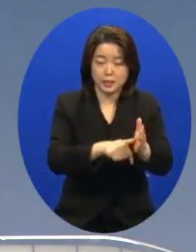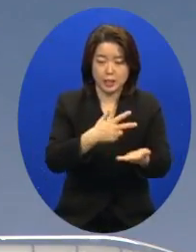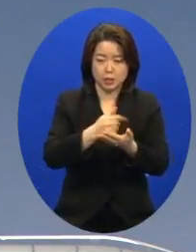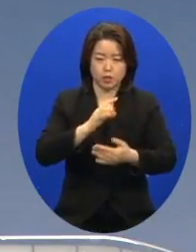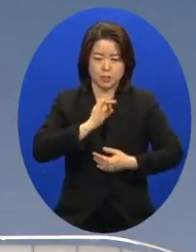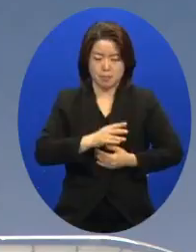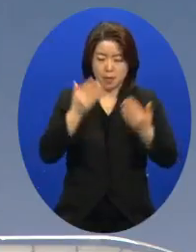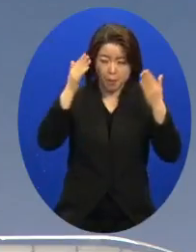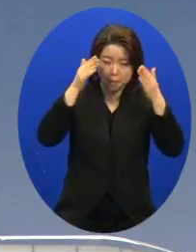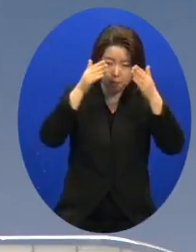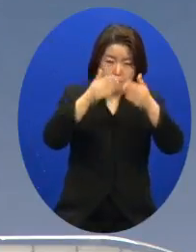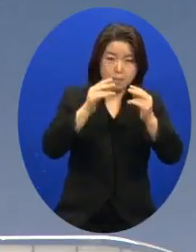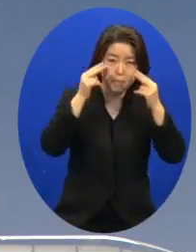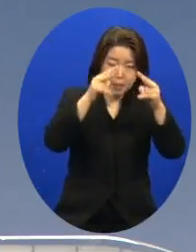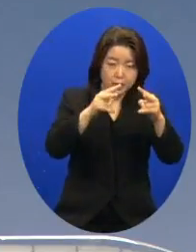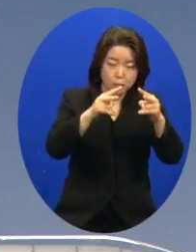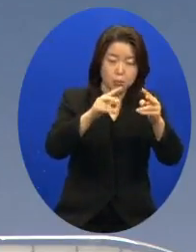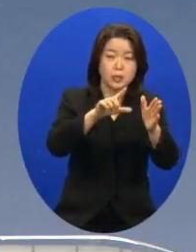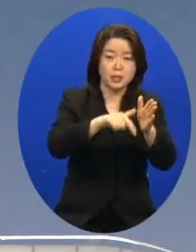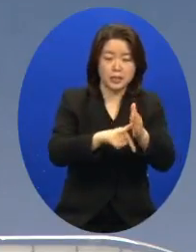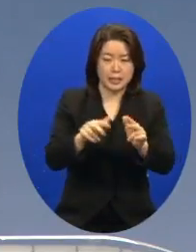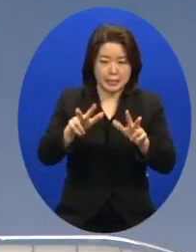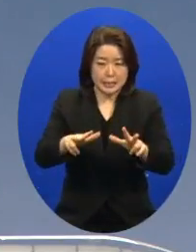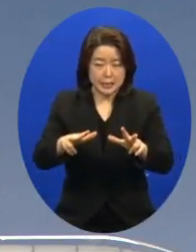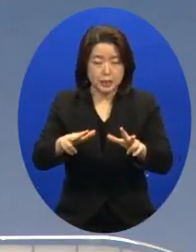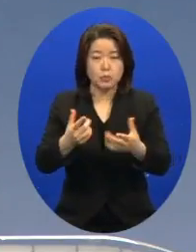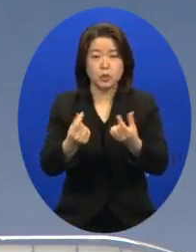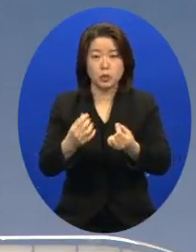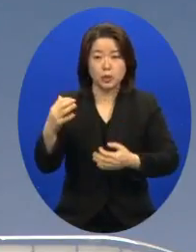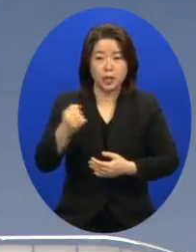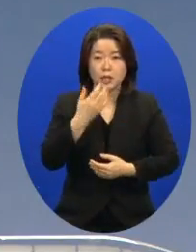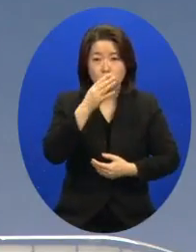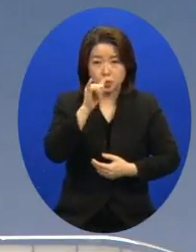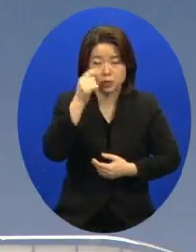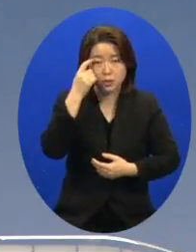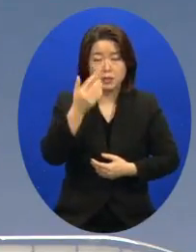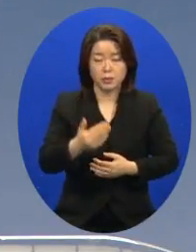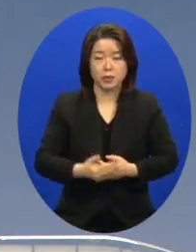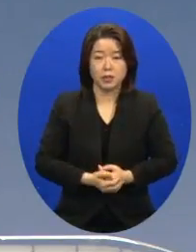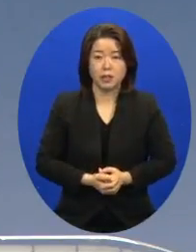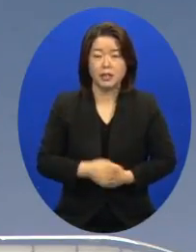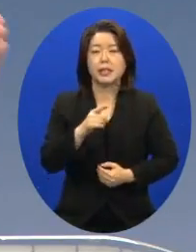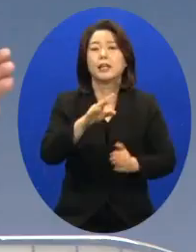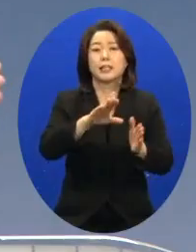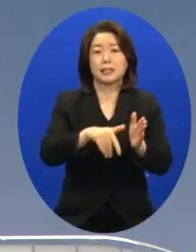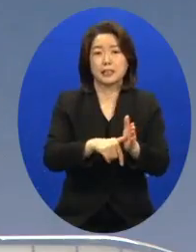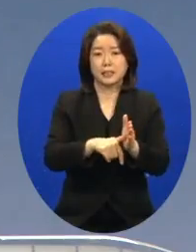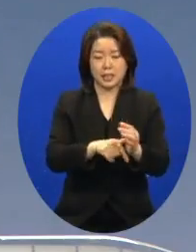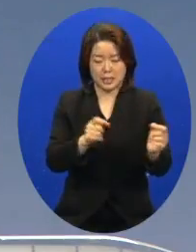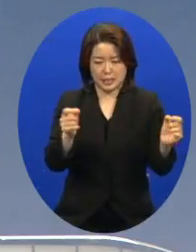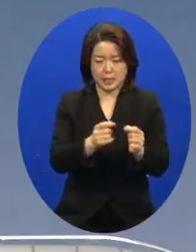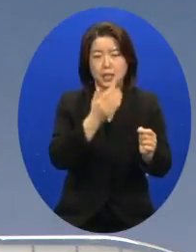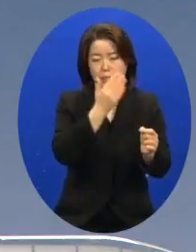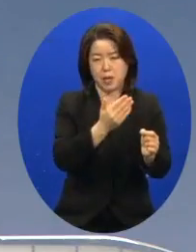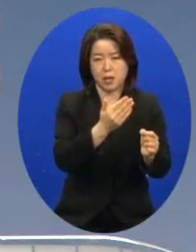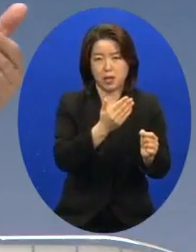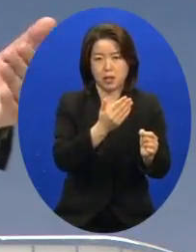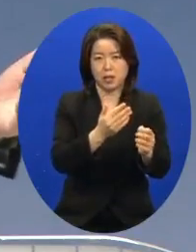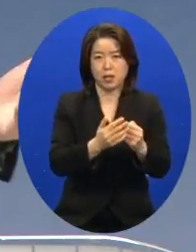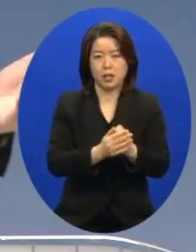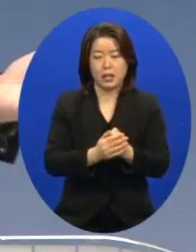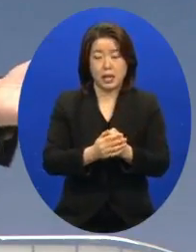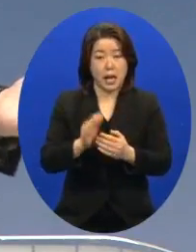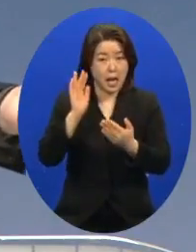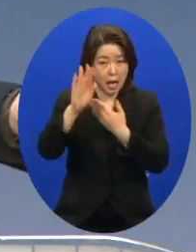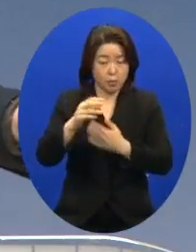바라보는 시간에 지금처럼 가질 수 있는 기회가 또 언제 있었습니까 이 때는 짧게 지나갑니다 이제